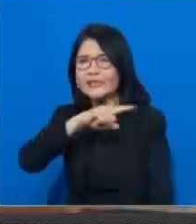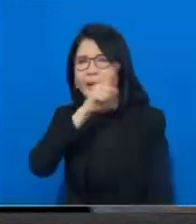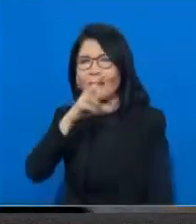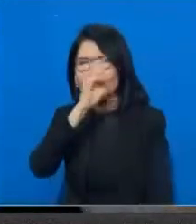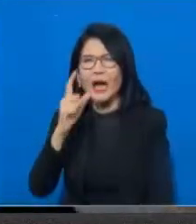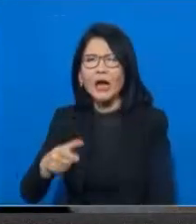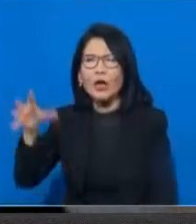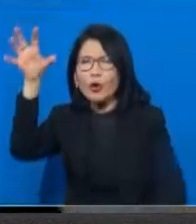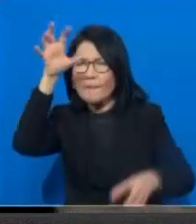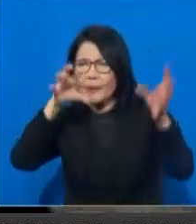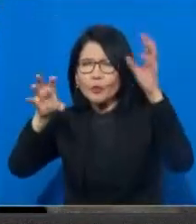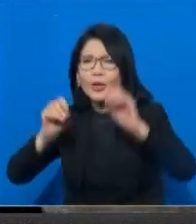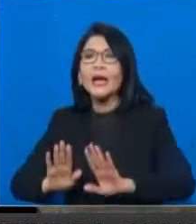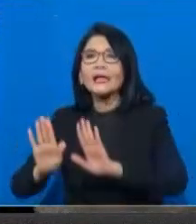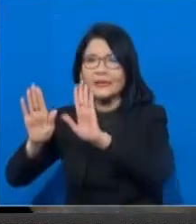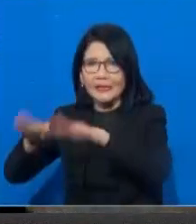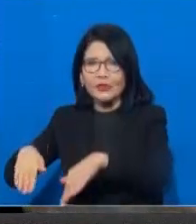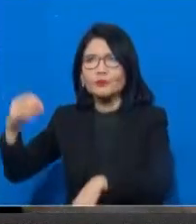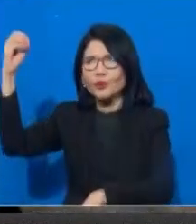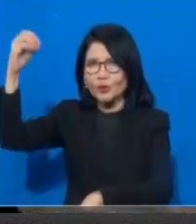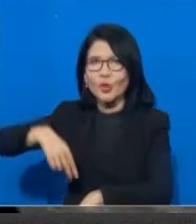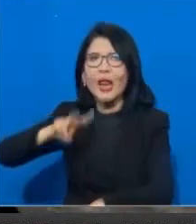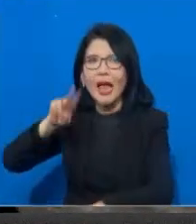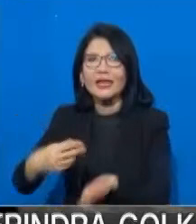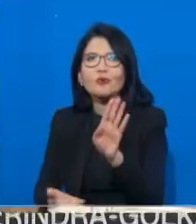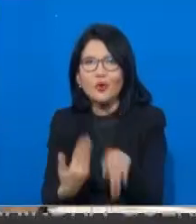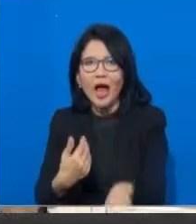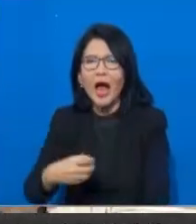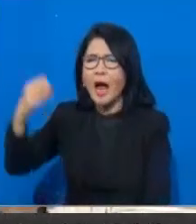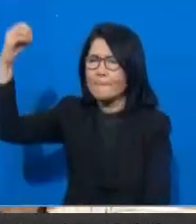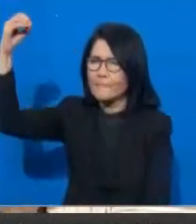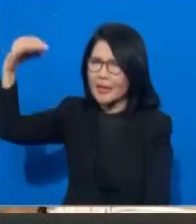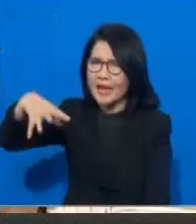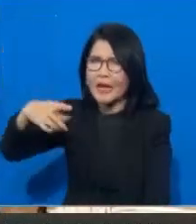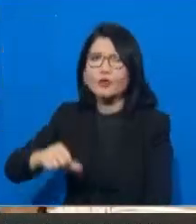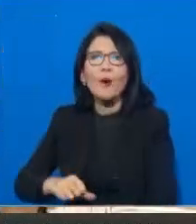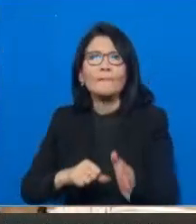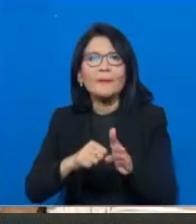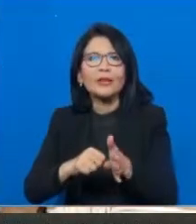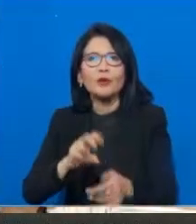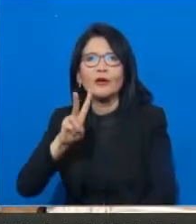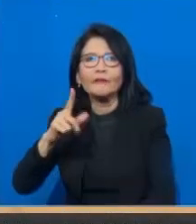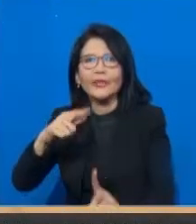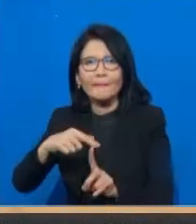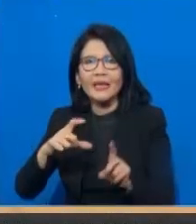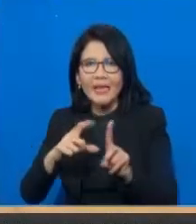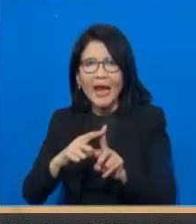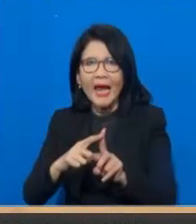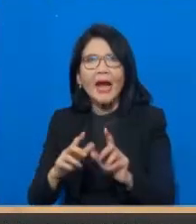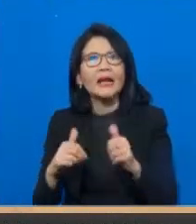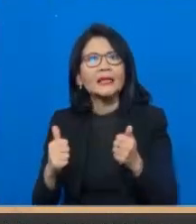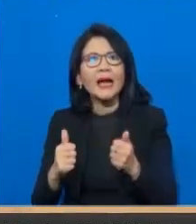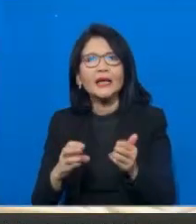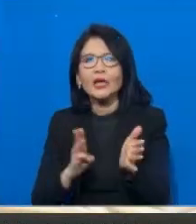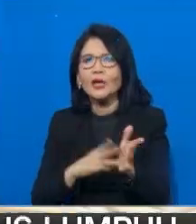mendung, misoa harus dijemur lagi esok hari. Terpaan sinar matahari membantu memberikan vitamin D serta meningkatkan kualitas